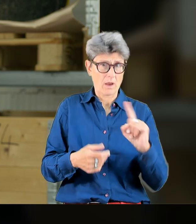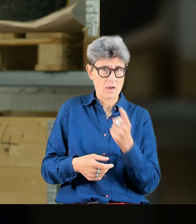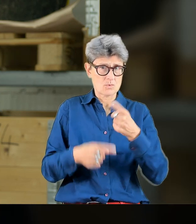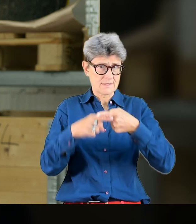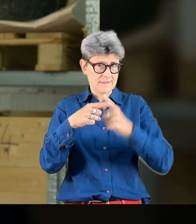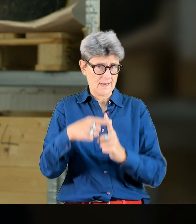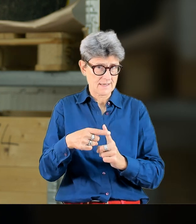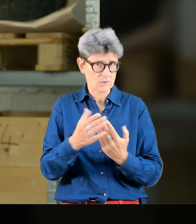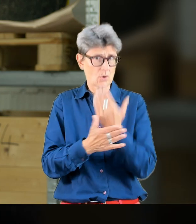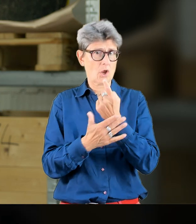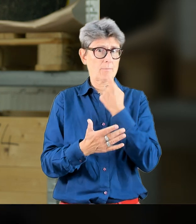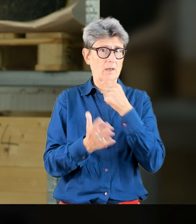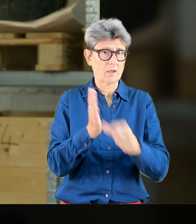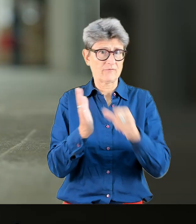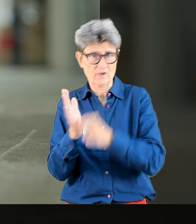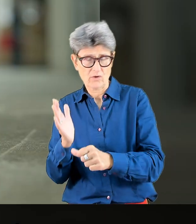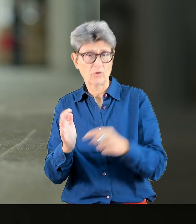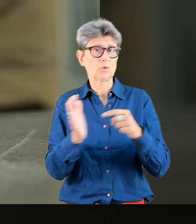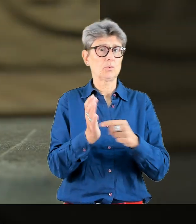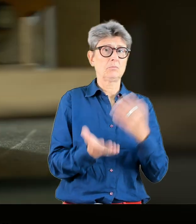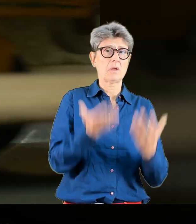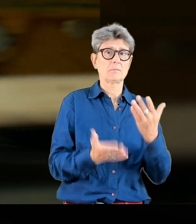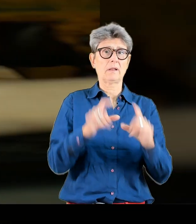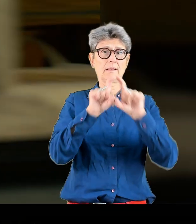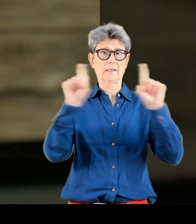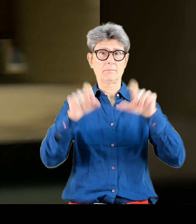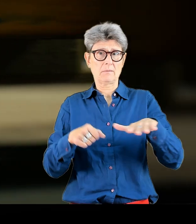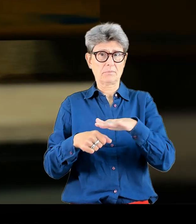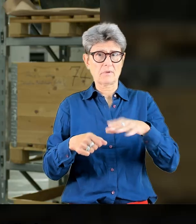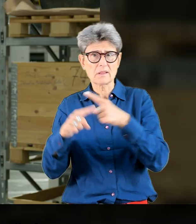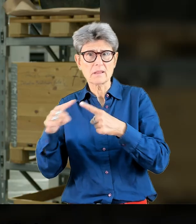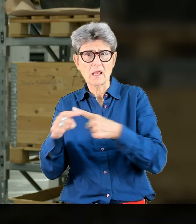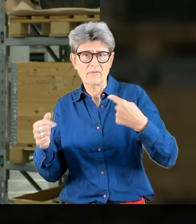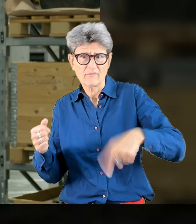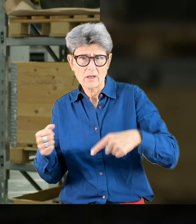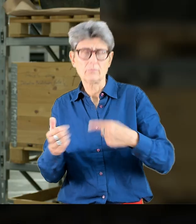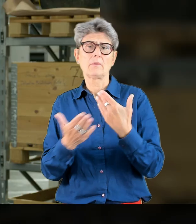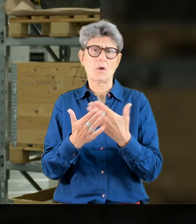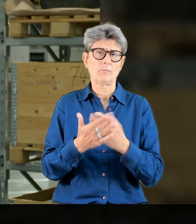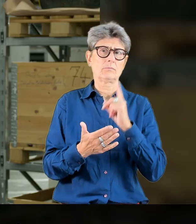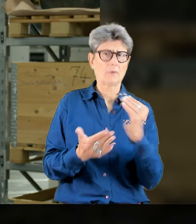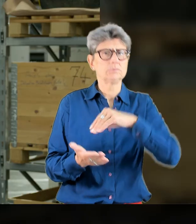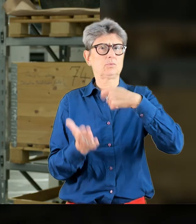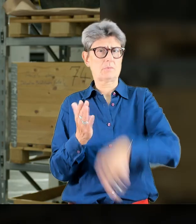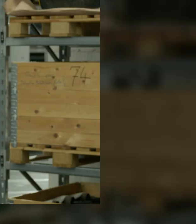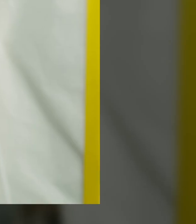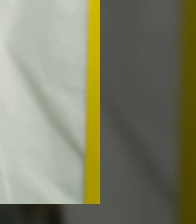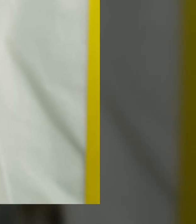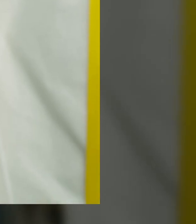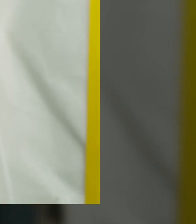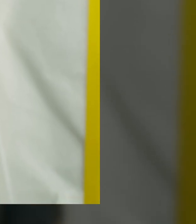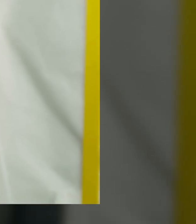spezielle Themen an? Zum anderen akquiriere ich aber auch ganz viele Objekte für Themenbereiche, wo wir noch Lücken in unseren Sammlungen aufweisen.